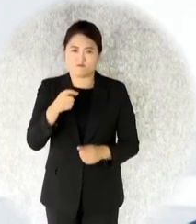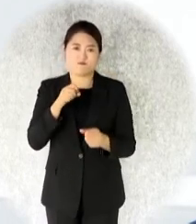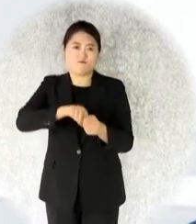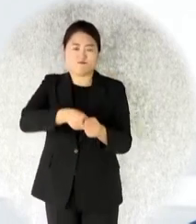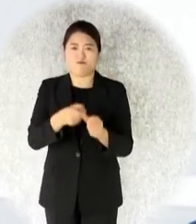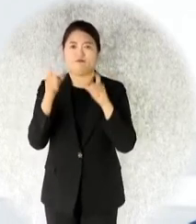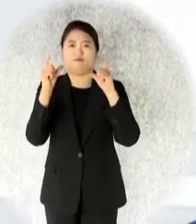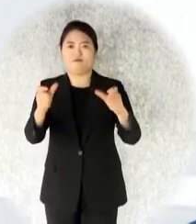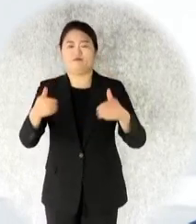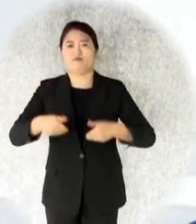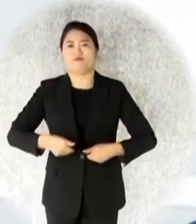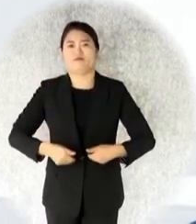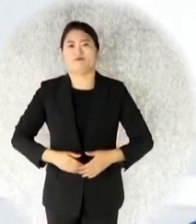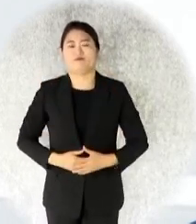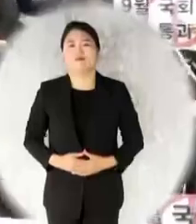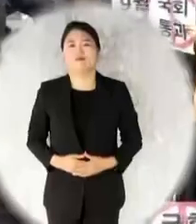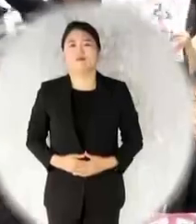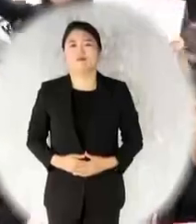합니다